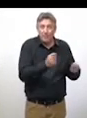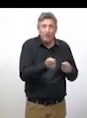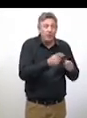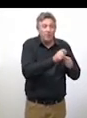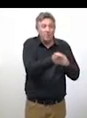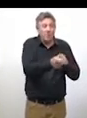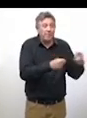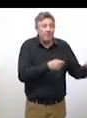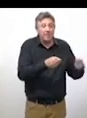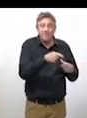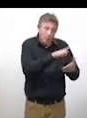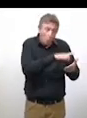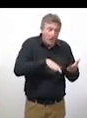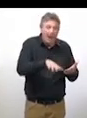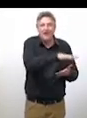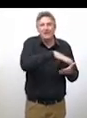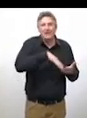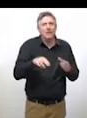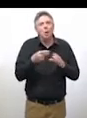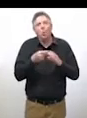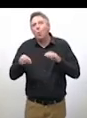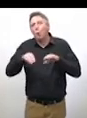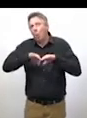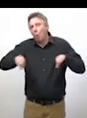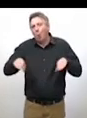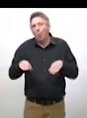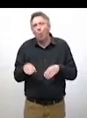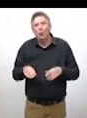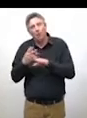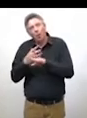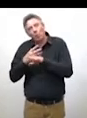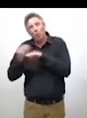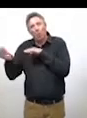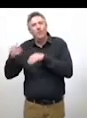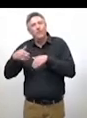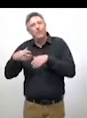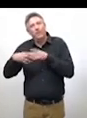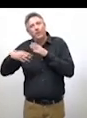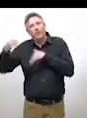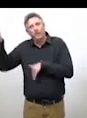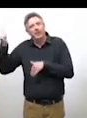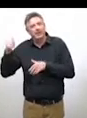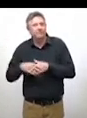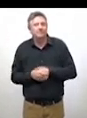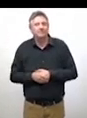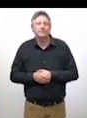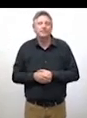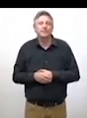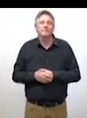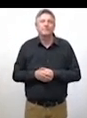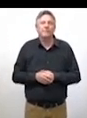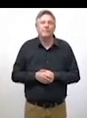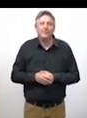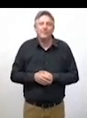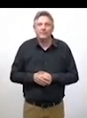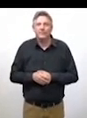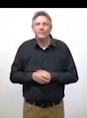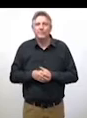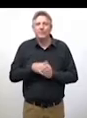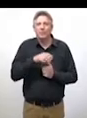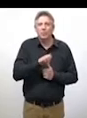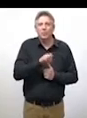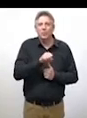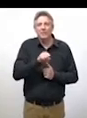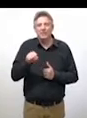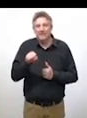etc. L'euro a tendance à quitter le territoire très rapidement. Dans les faits, étant porté par des acteurs de l'ESS et en